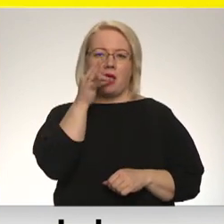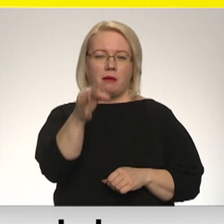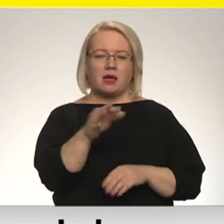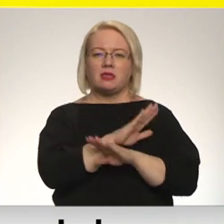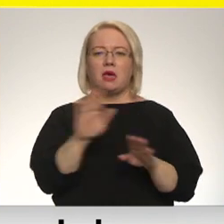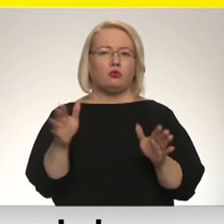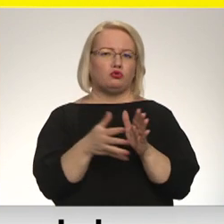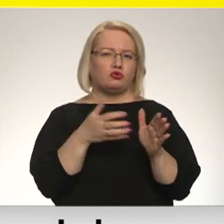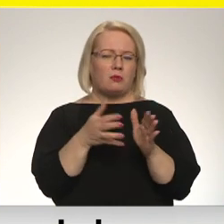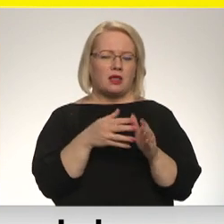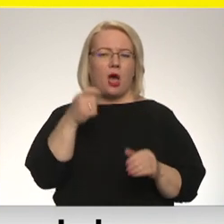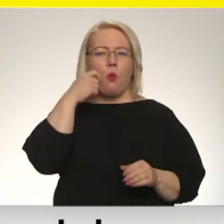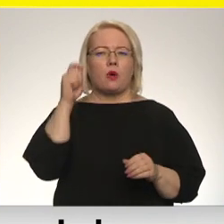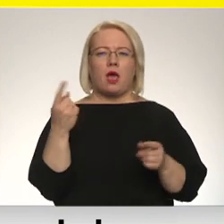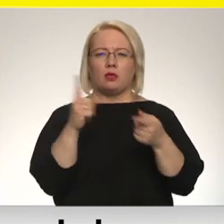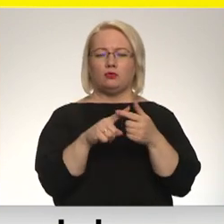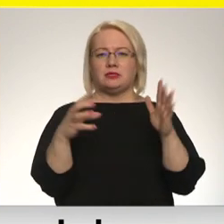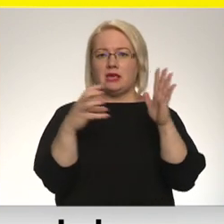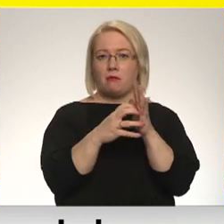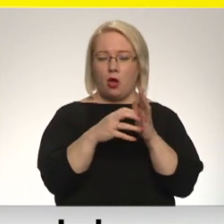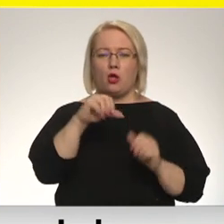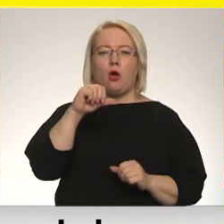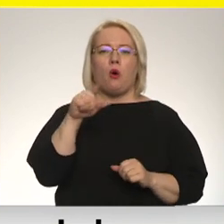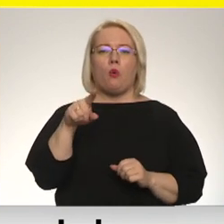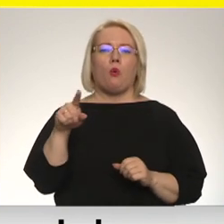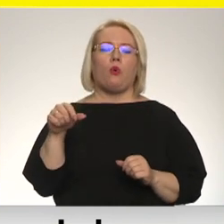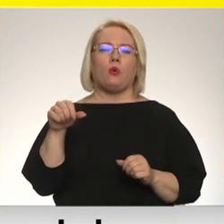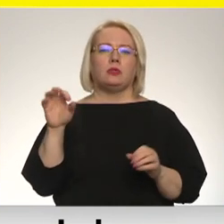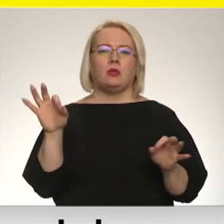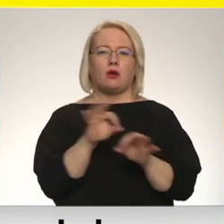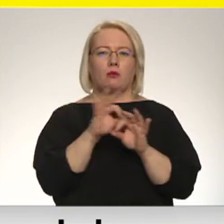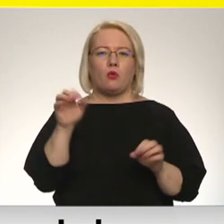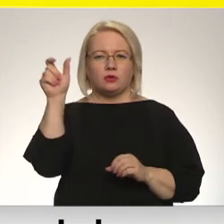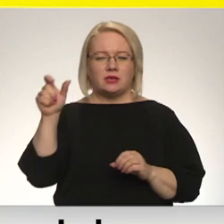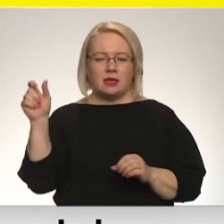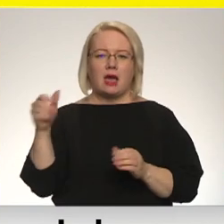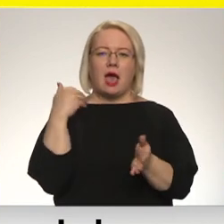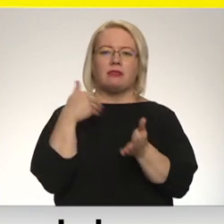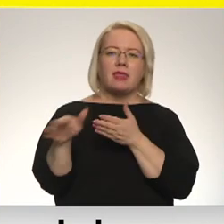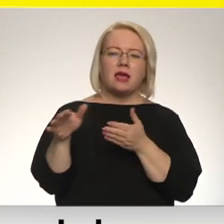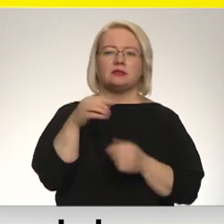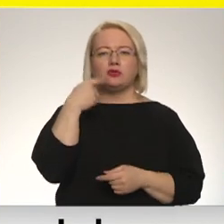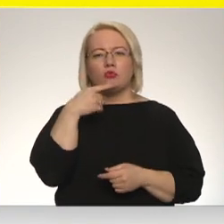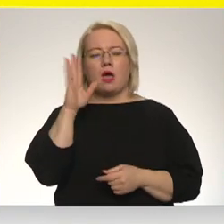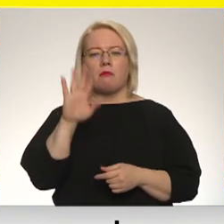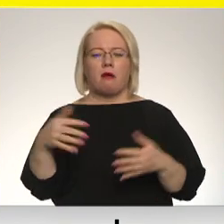ar Ukrainu saistīta simbolika, un mākslinieki atturēsies no izteikumiem par karadarbību. Ukrainā.